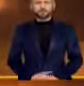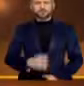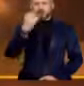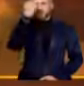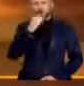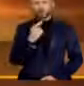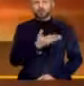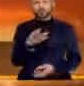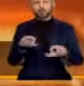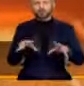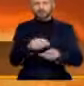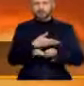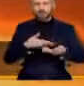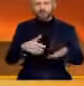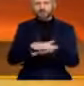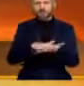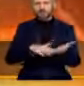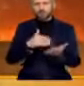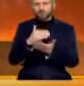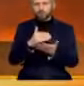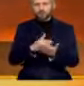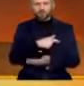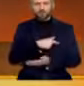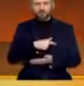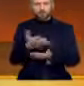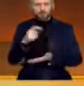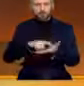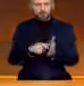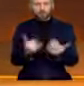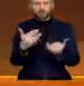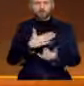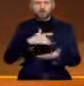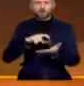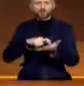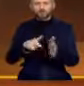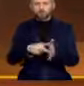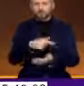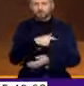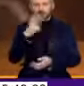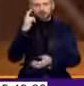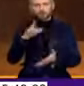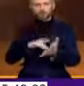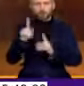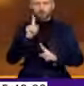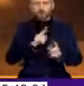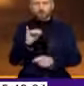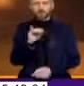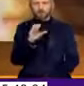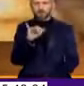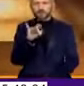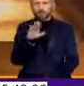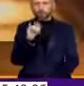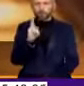Дякую за те, що ви залишаєтеся з нами. Триває ефір депутатської приймальні. Нагадаю, що сьогодні в нашій студії депутат Київської міської ради Юрій Сиротюк,